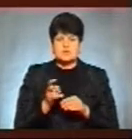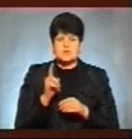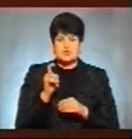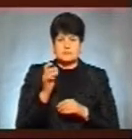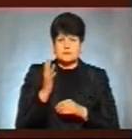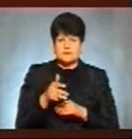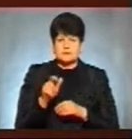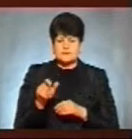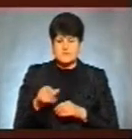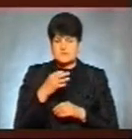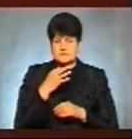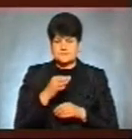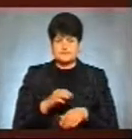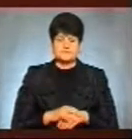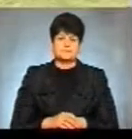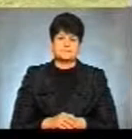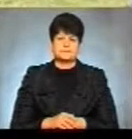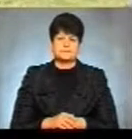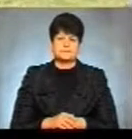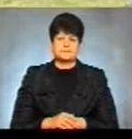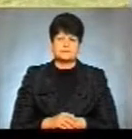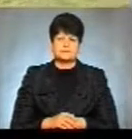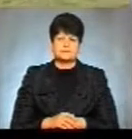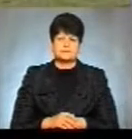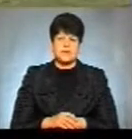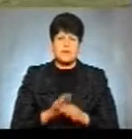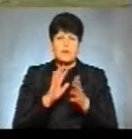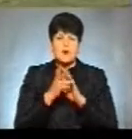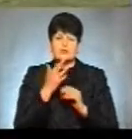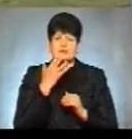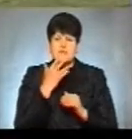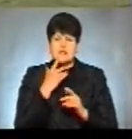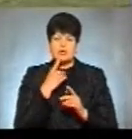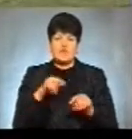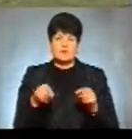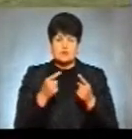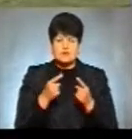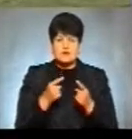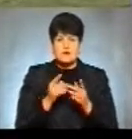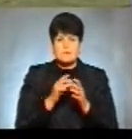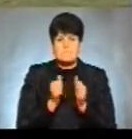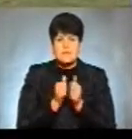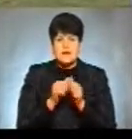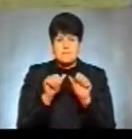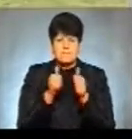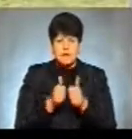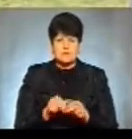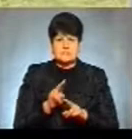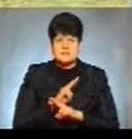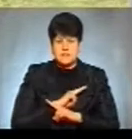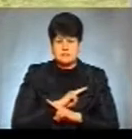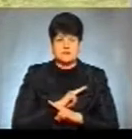повідомила поліцейська Тетяна Зведенюк. У парку Національного відродження біля пам'ятника загиблим під час вибуху на Чорнобильській